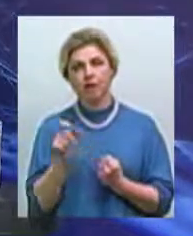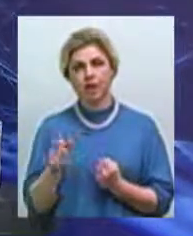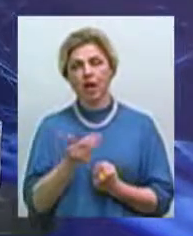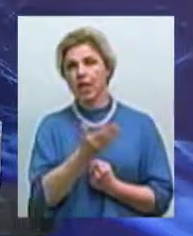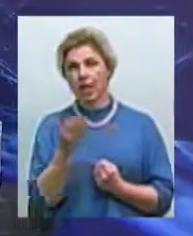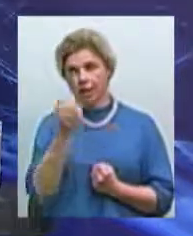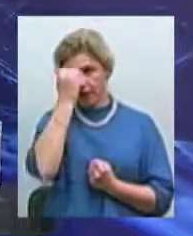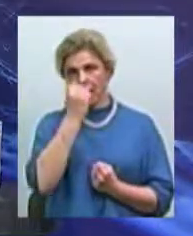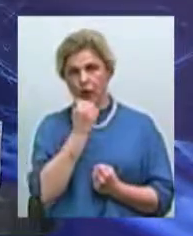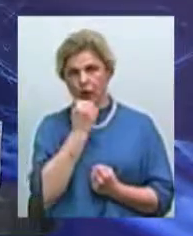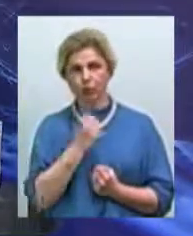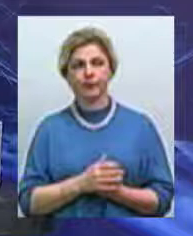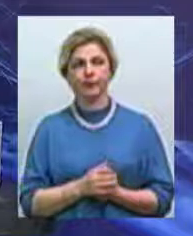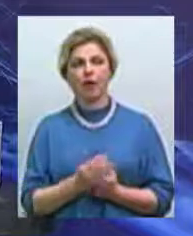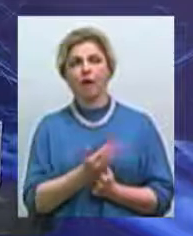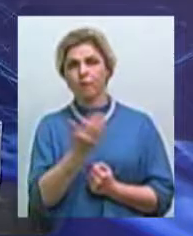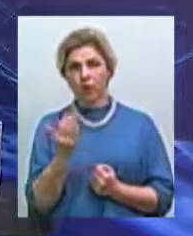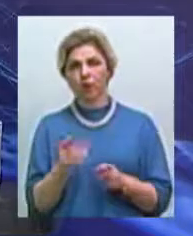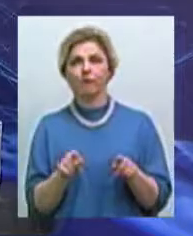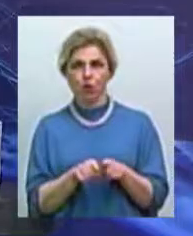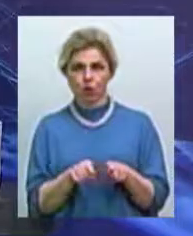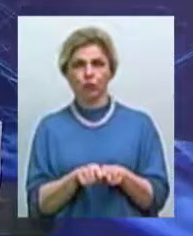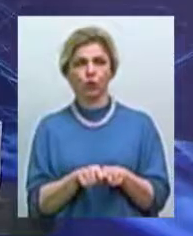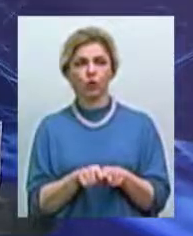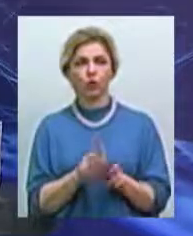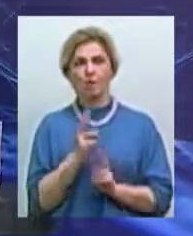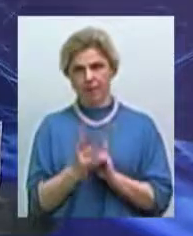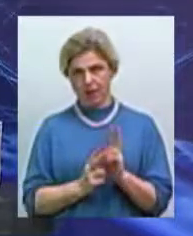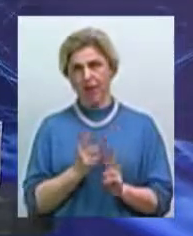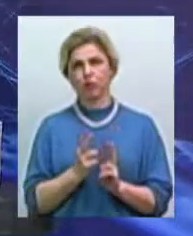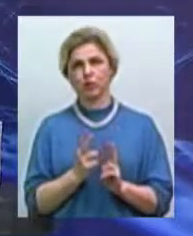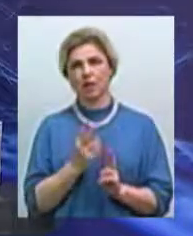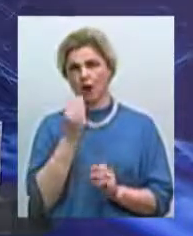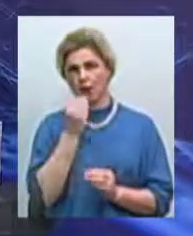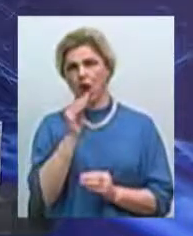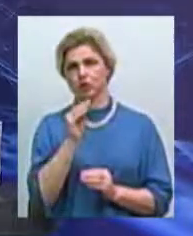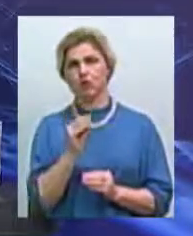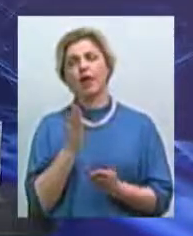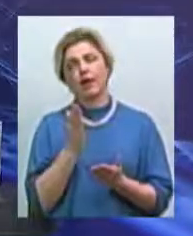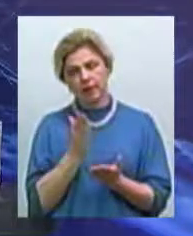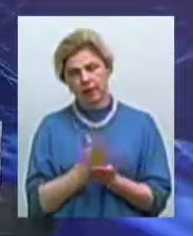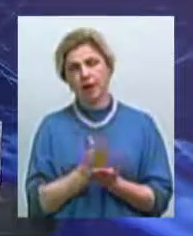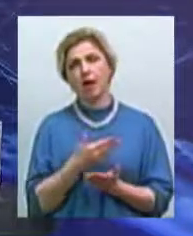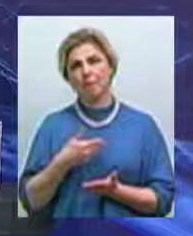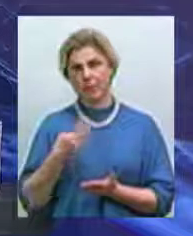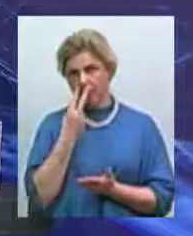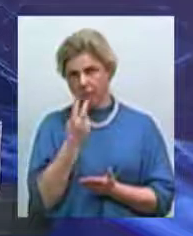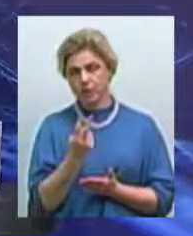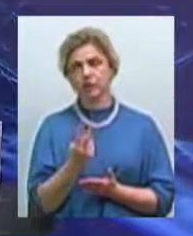дякую. Вони все одно вони міняються в найкращу сторону. Є, ми бачимо, що є.